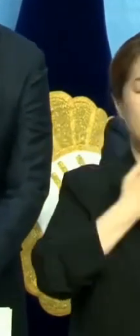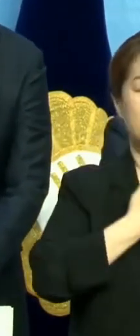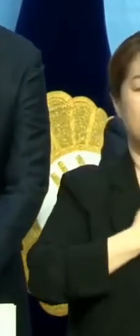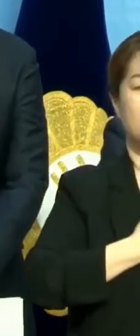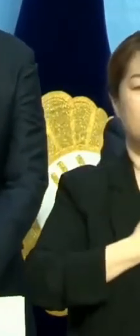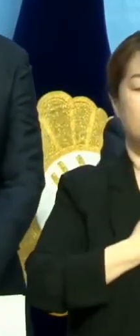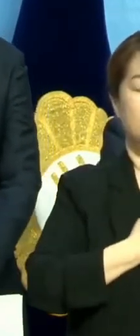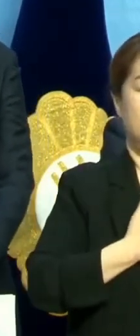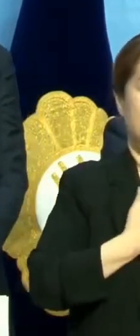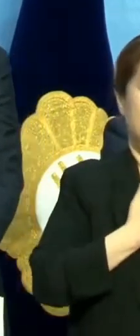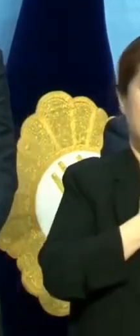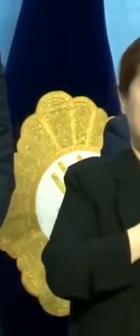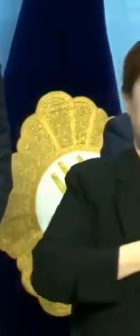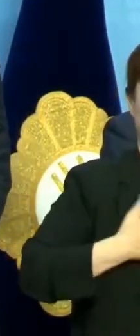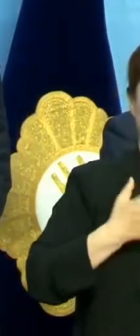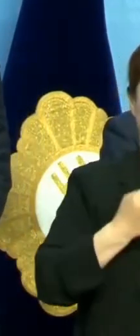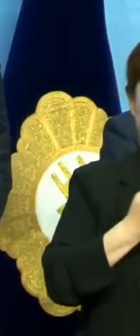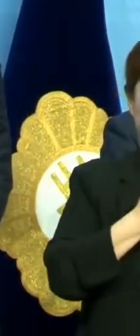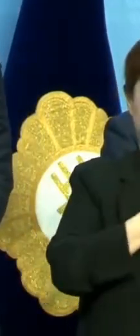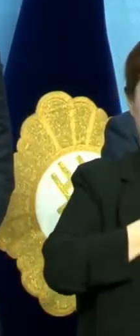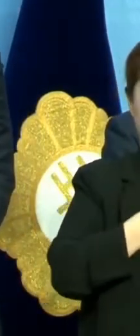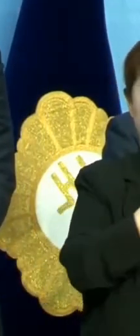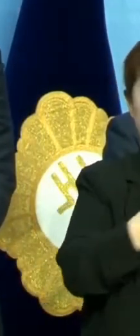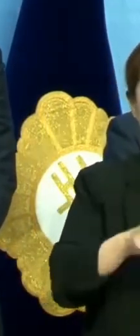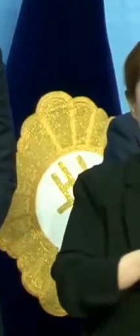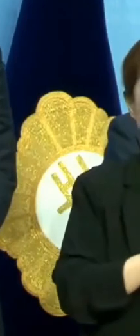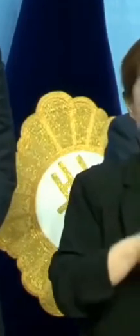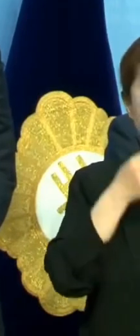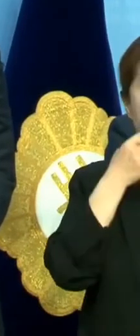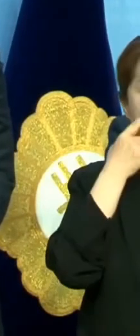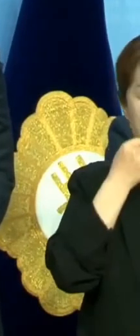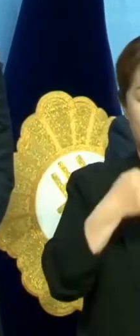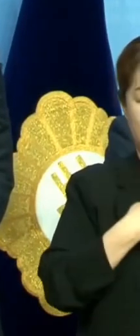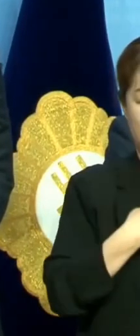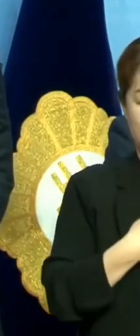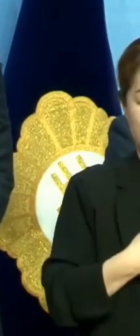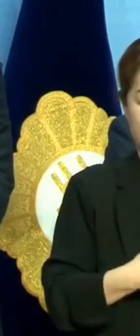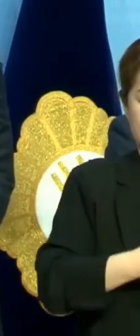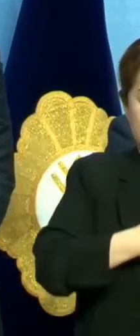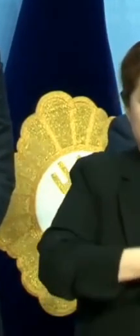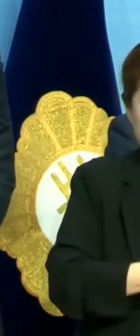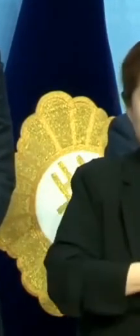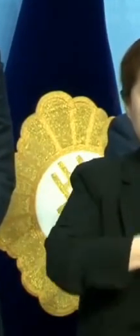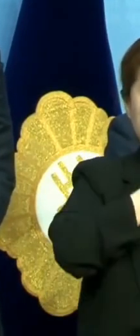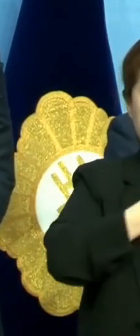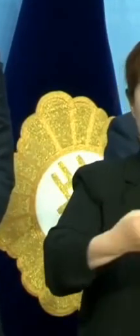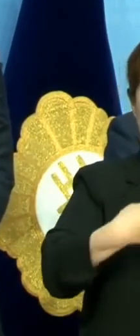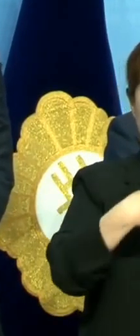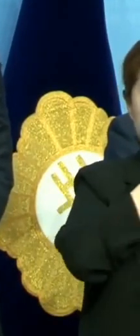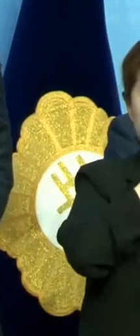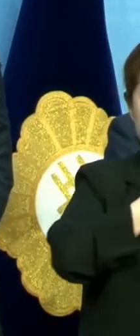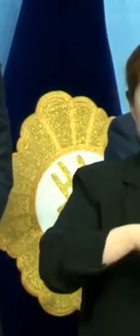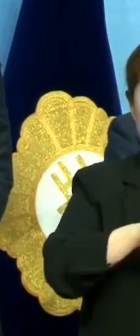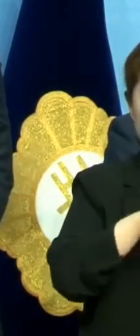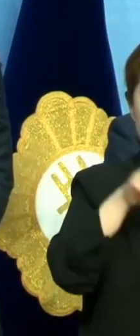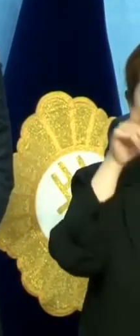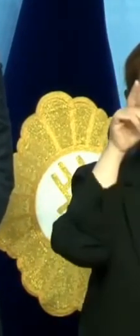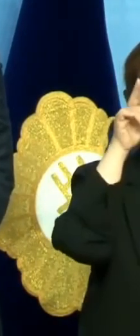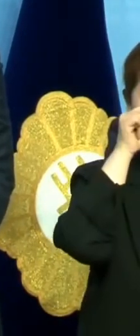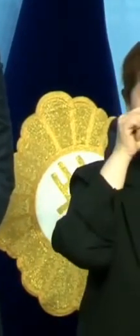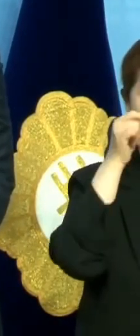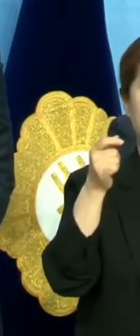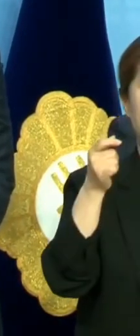얼마나 한이 되었으면 엄마에게 그렇게 하고 싶은 얘기가 있었으면 눈을 못